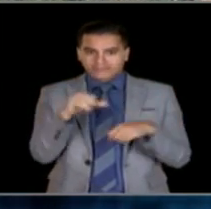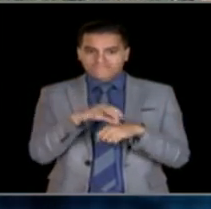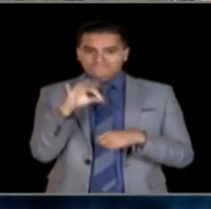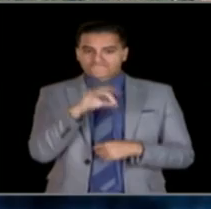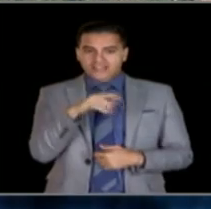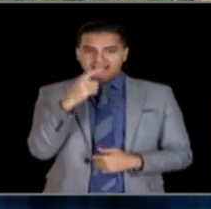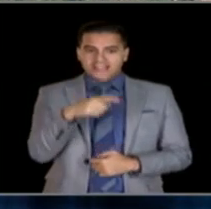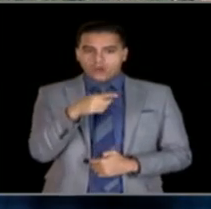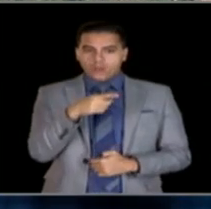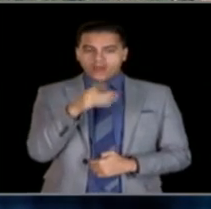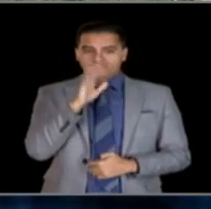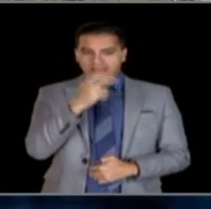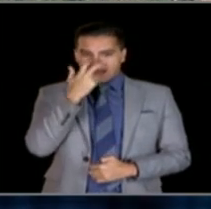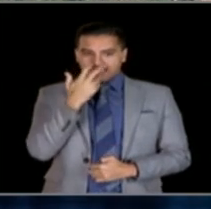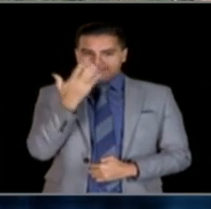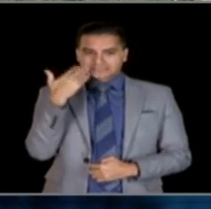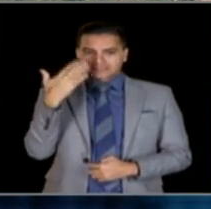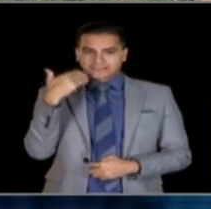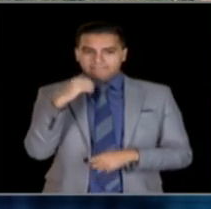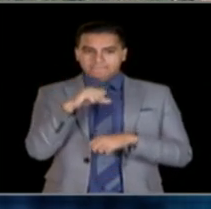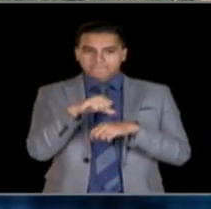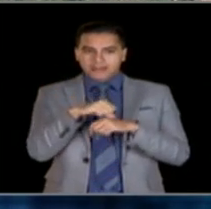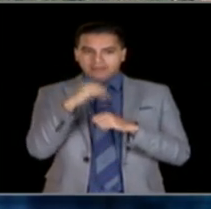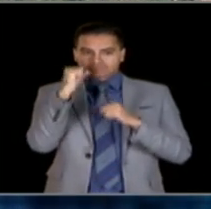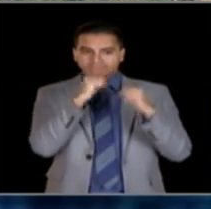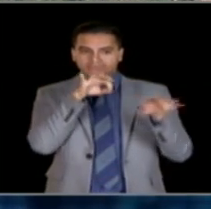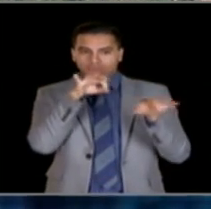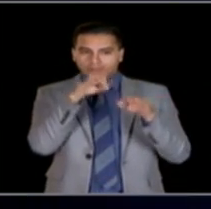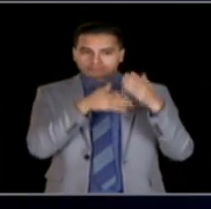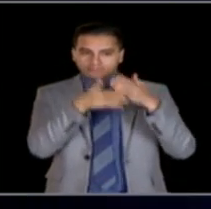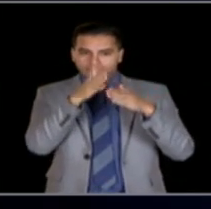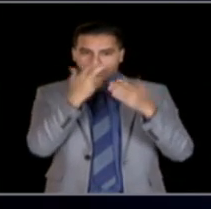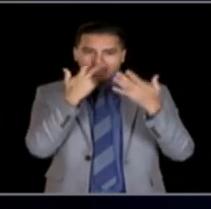موجود فيهم آثار وزخارف هندسية